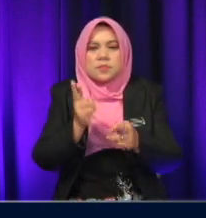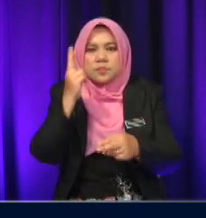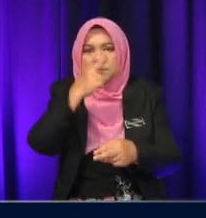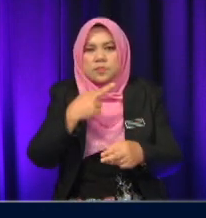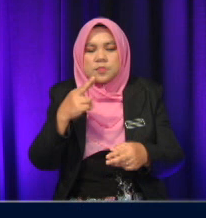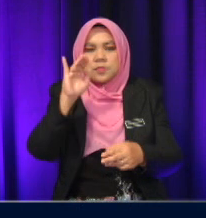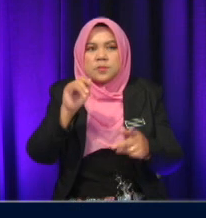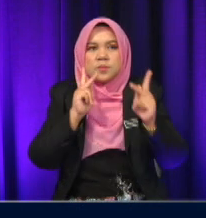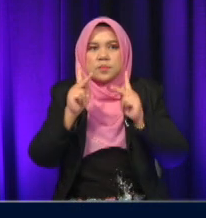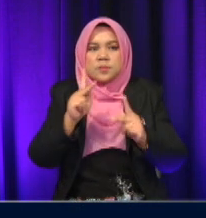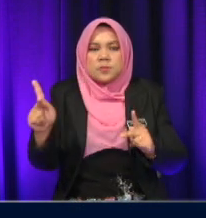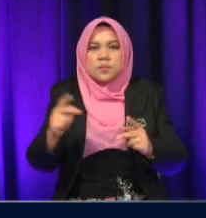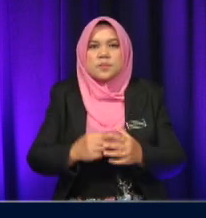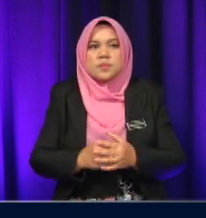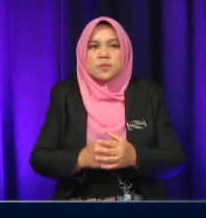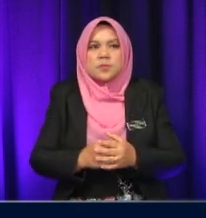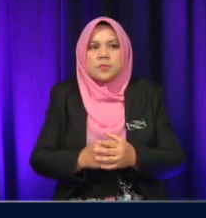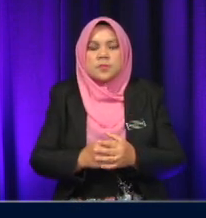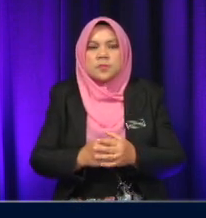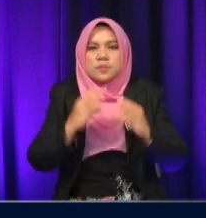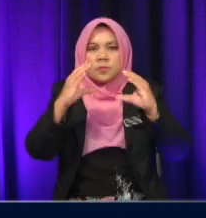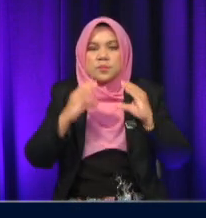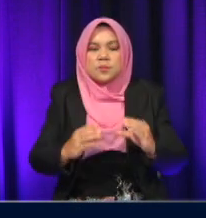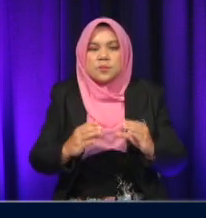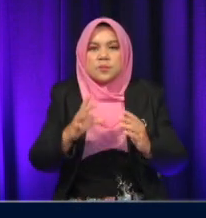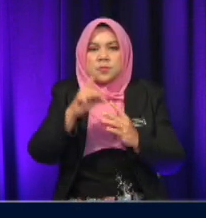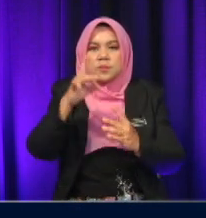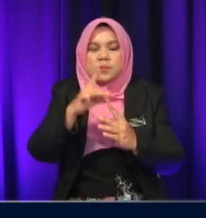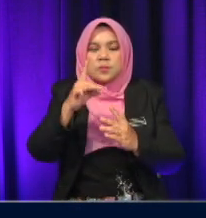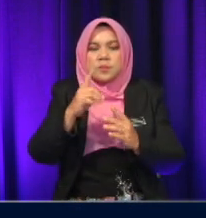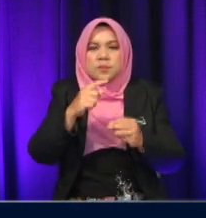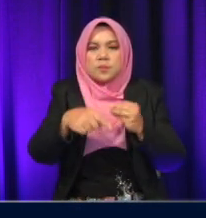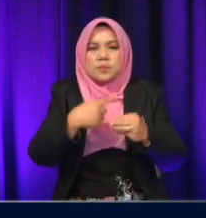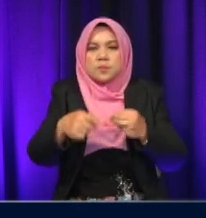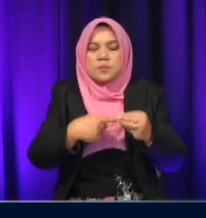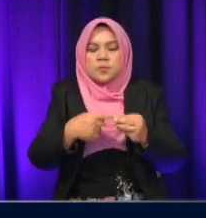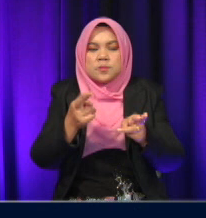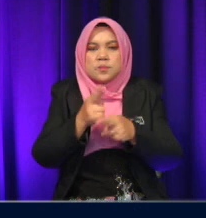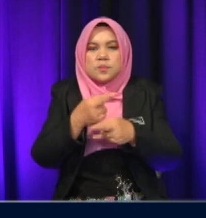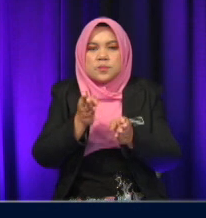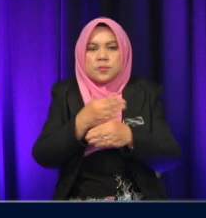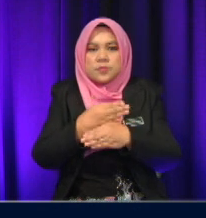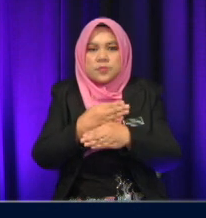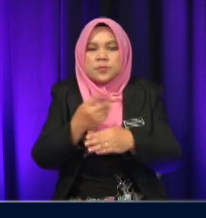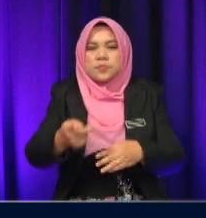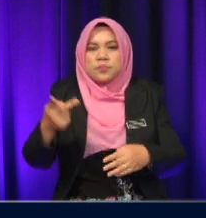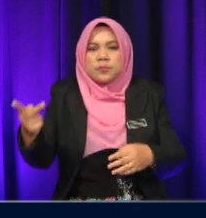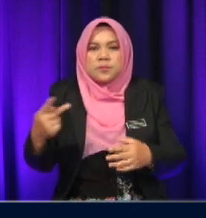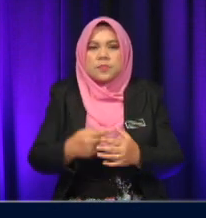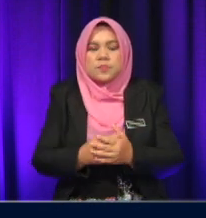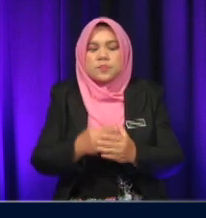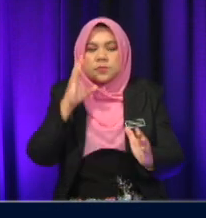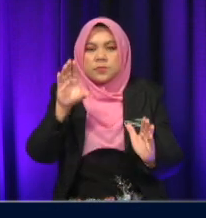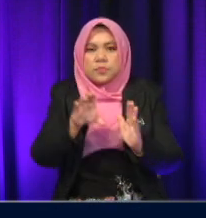yang dikatakan tu kan. Betul. Jadi kaedah yang dipilih menunjukkan kepada pengguna tentang reka bentuk produk. Okey, jadi